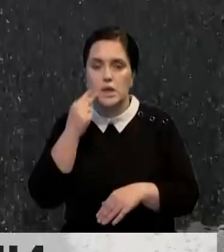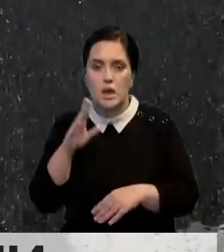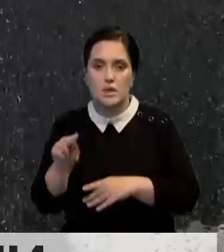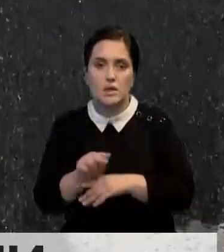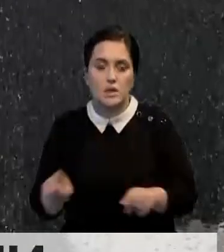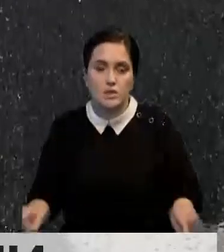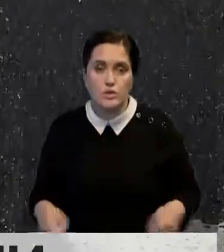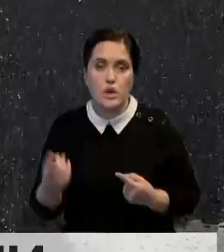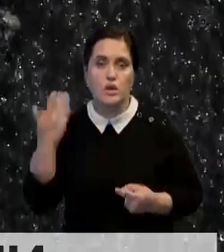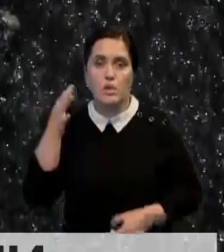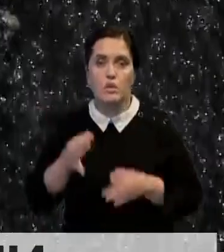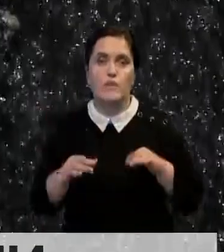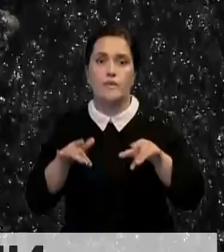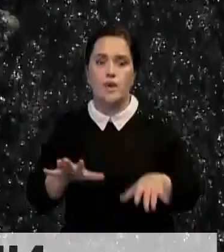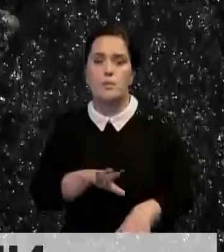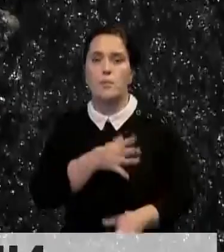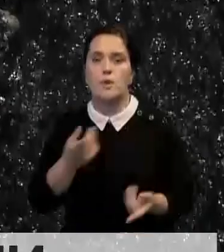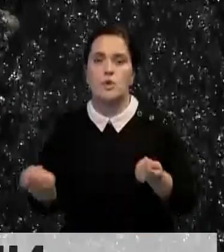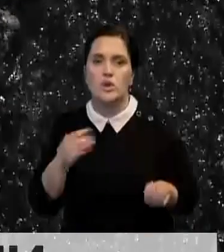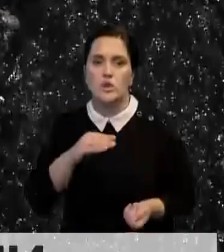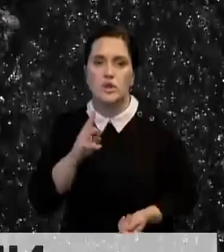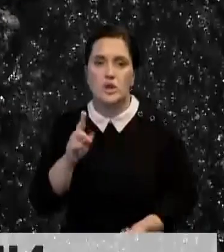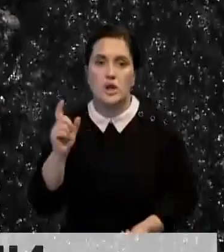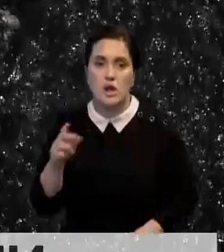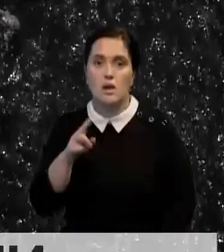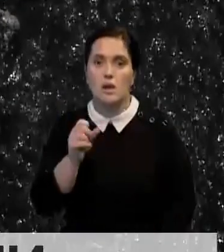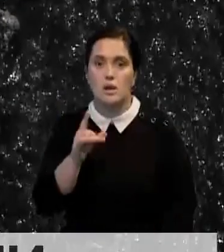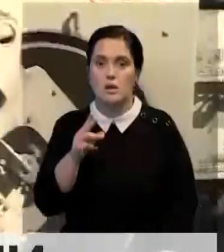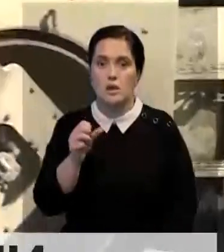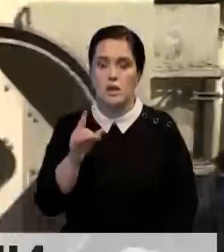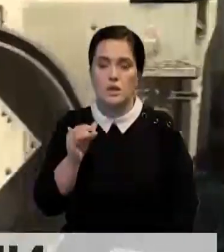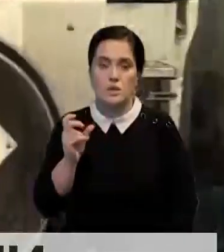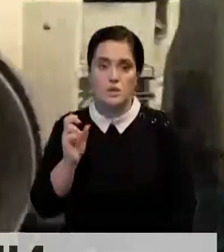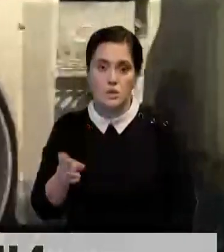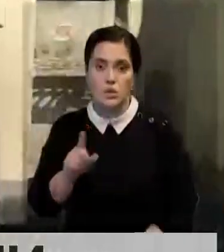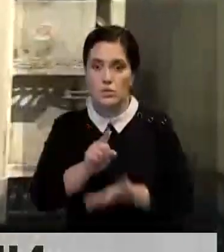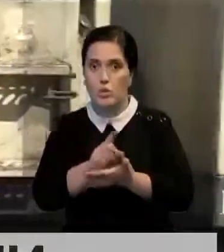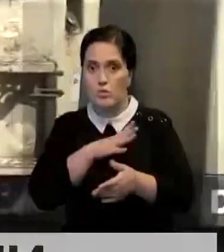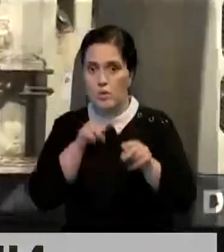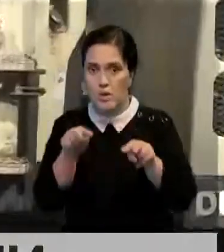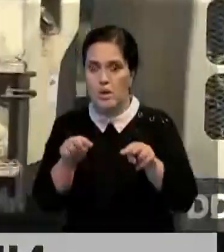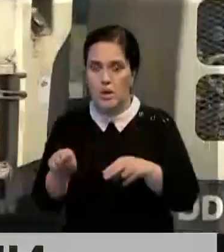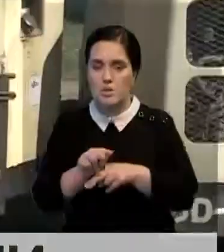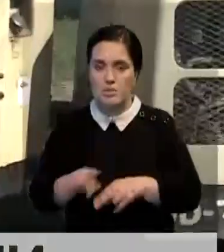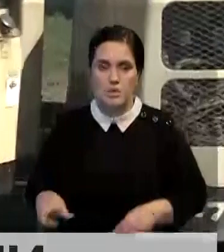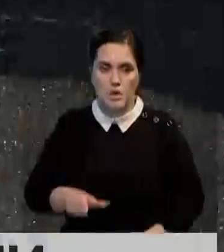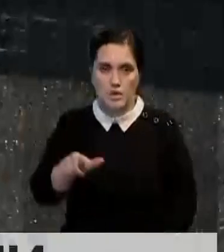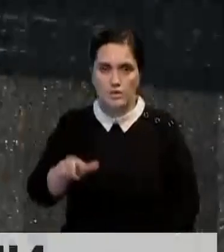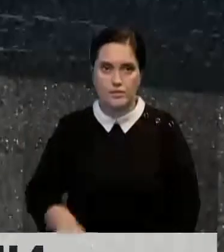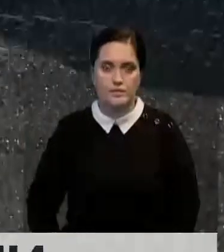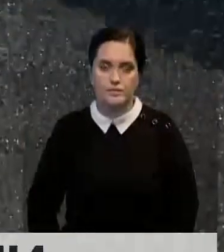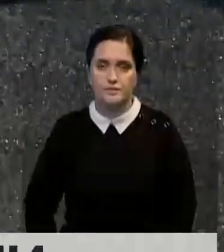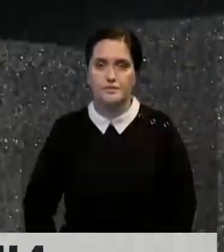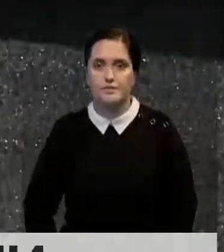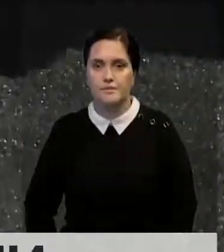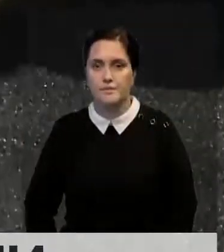Ранее уголовное дело возбудили в отношении бывшего руководителя ЖКХ Каркаролинского района, который должен был контролировать ремонт дорог. Марина Золотарева, Сайлау